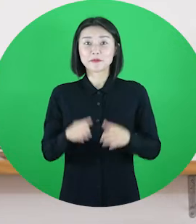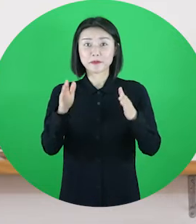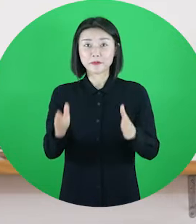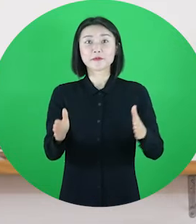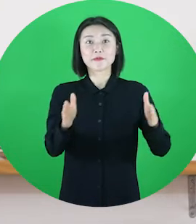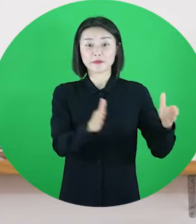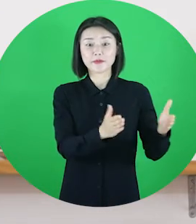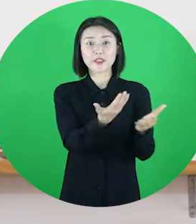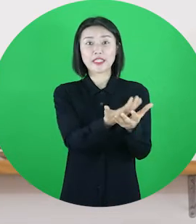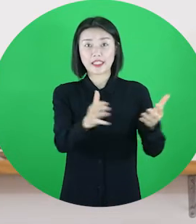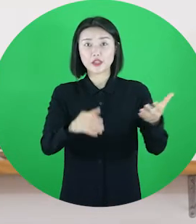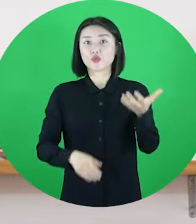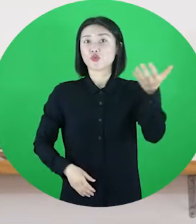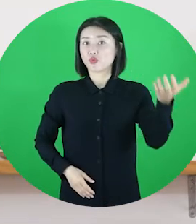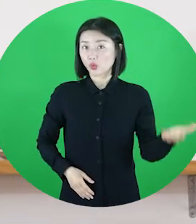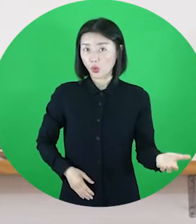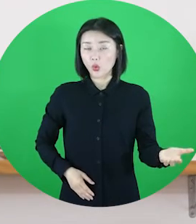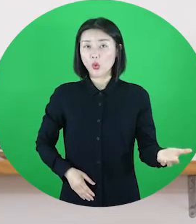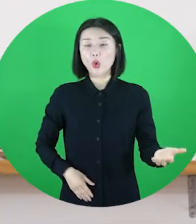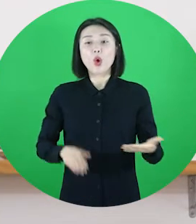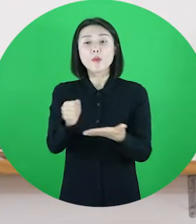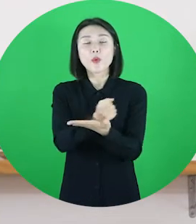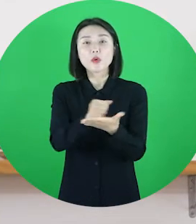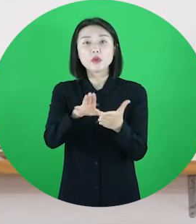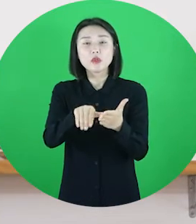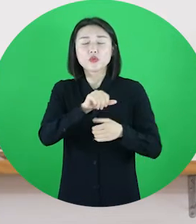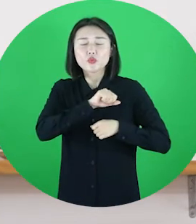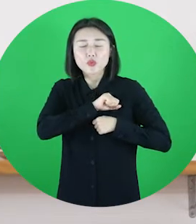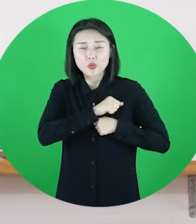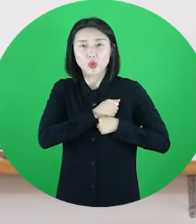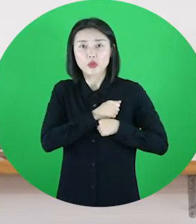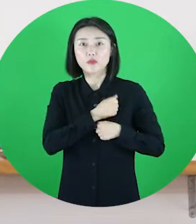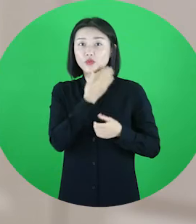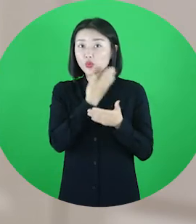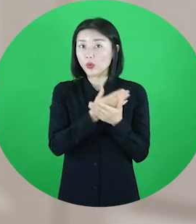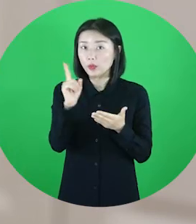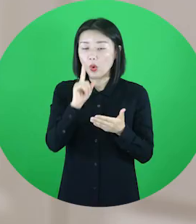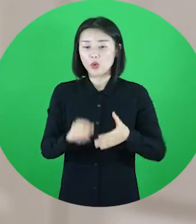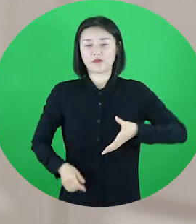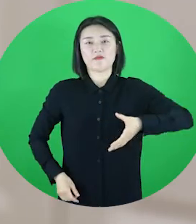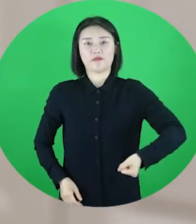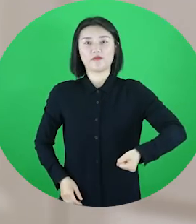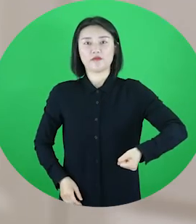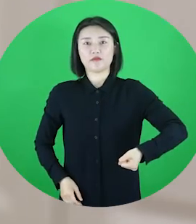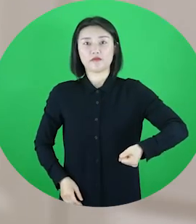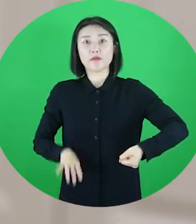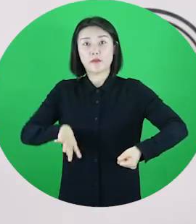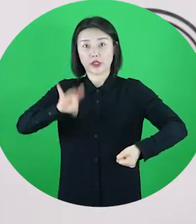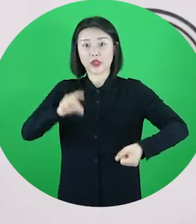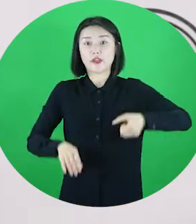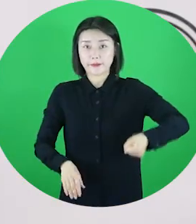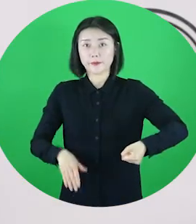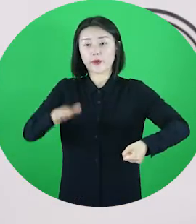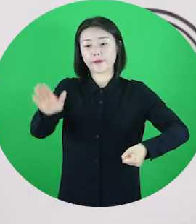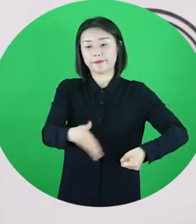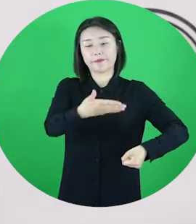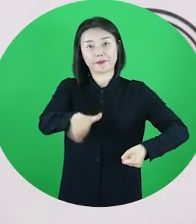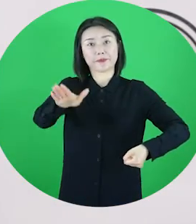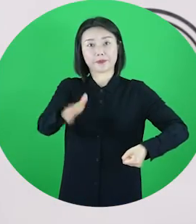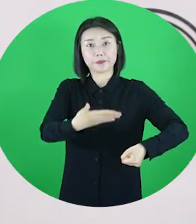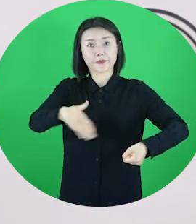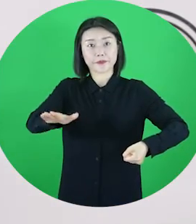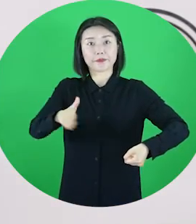항상 볶을 때 뭐가 중요하다고 했죠? 손잡이를 잡는. 맞아요. 손잡이를 잡고 이제 볶아주도록 할게요. 야채들이